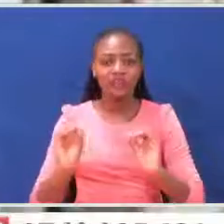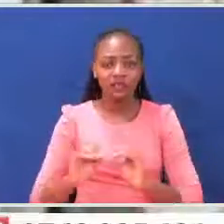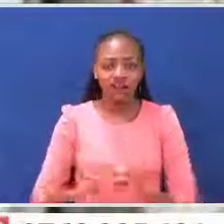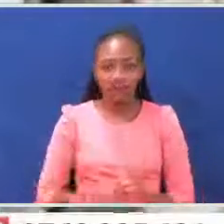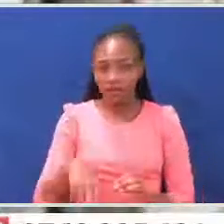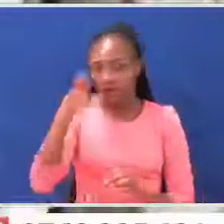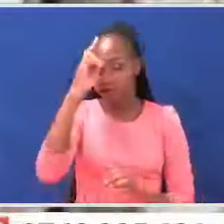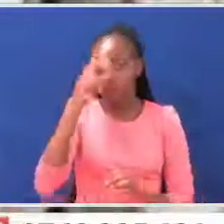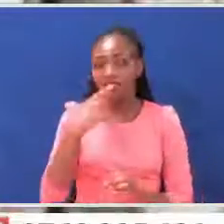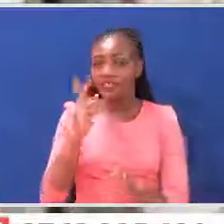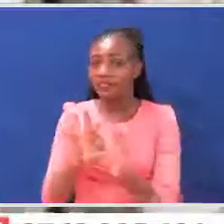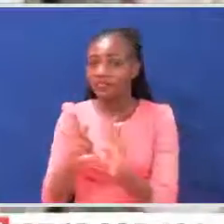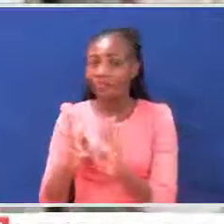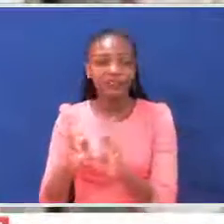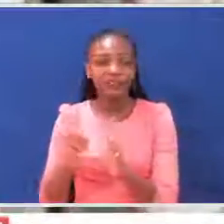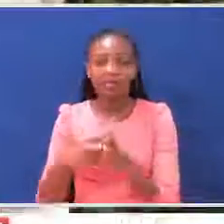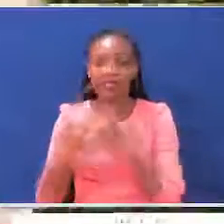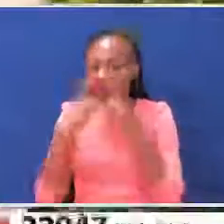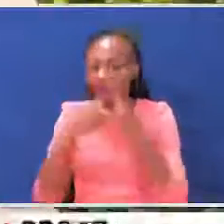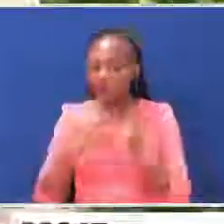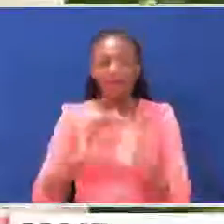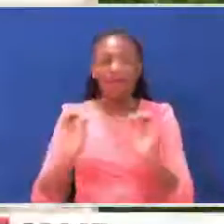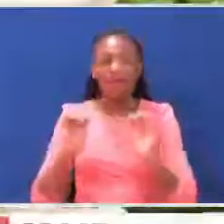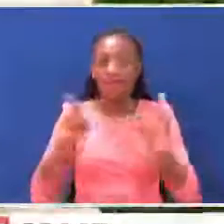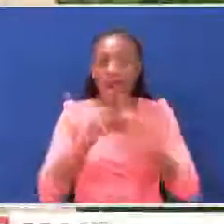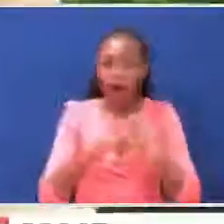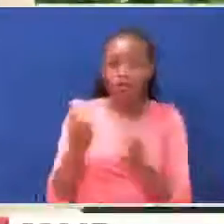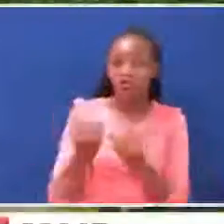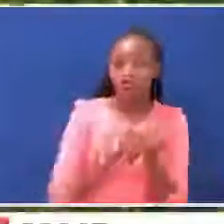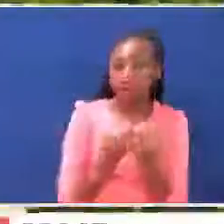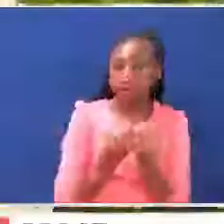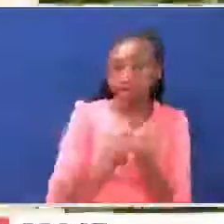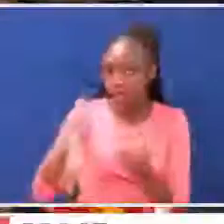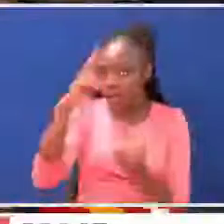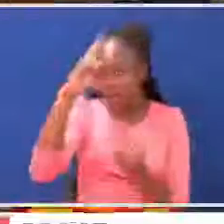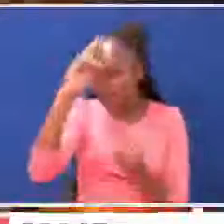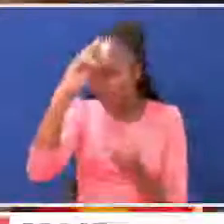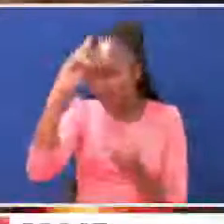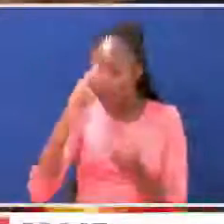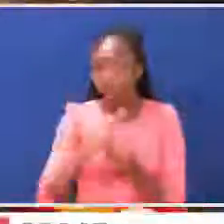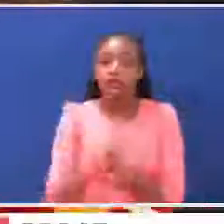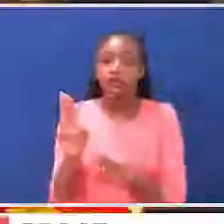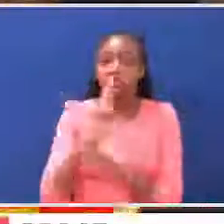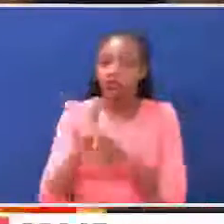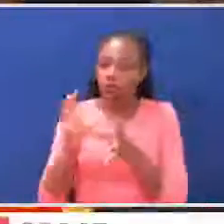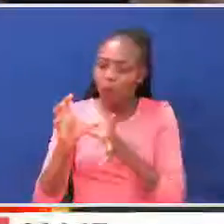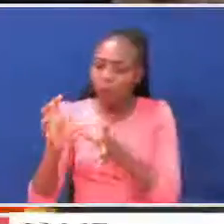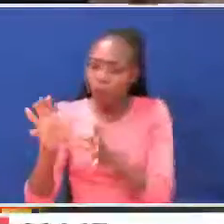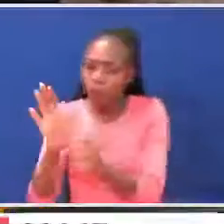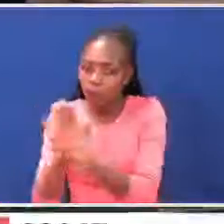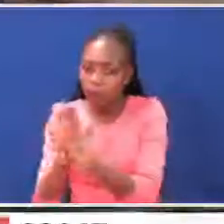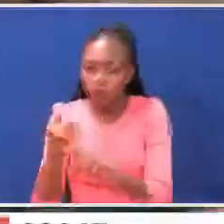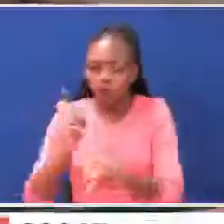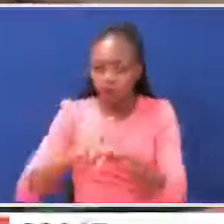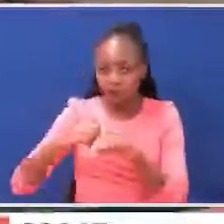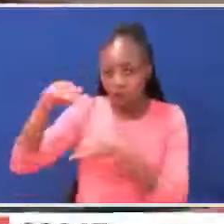hiyo maneno ya maski, lakini yeye hakukua hapo. Siku ya Jumamosi, polisi pia walishtumiwa kutumia nguvu kupita kiasi katika